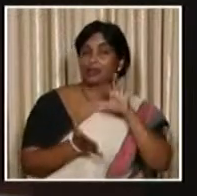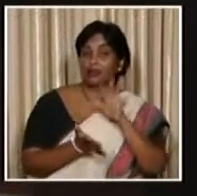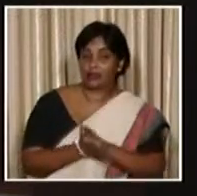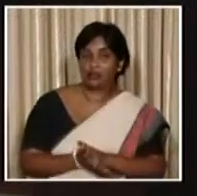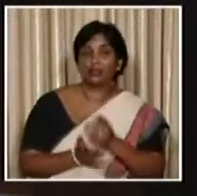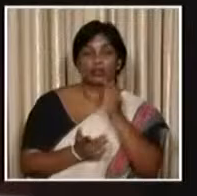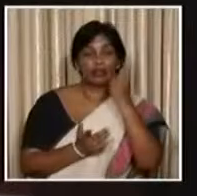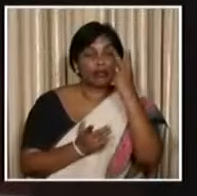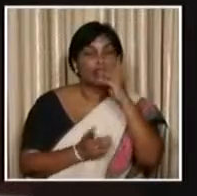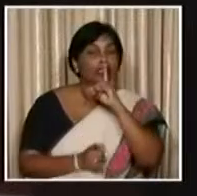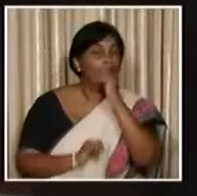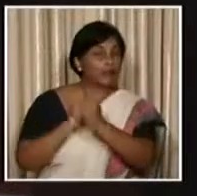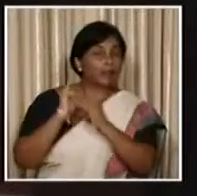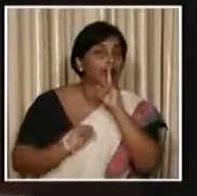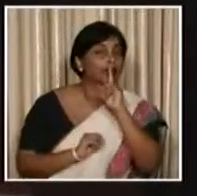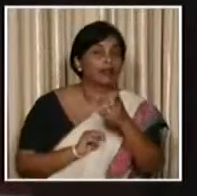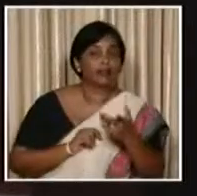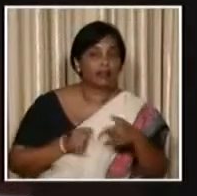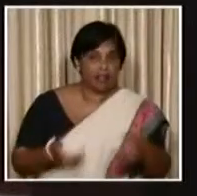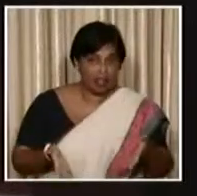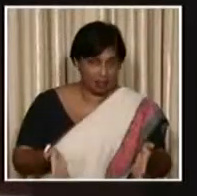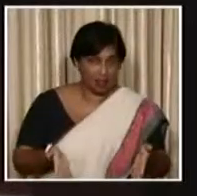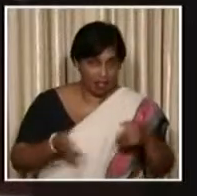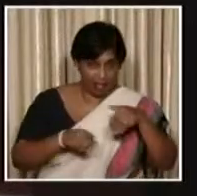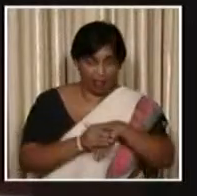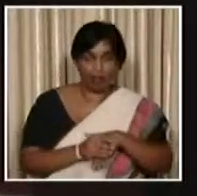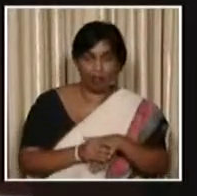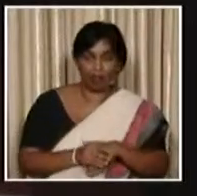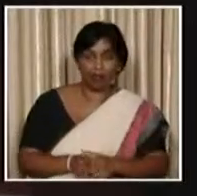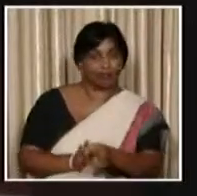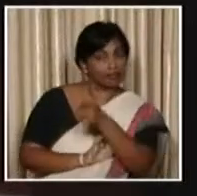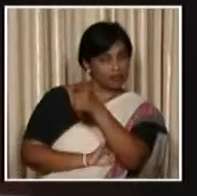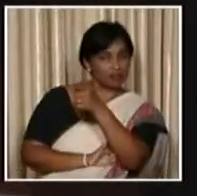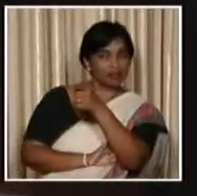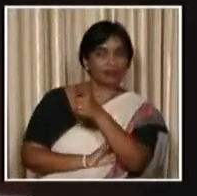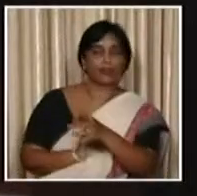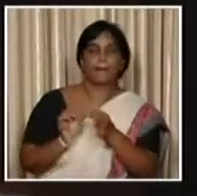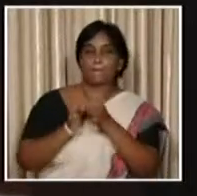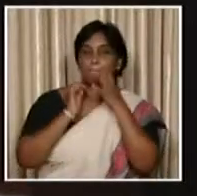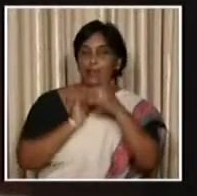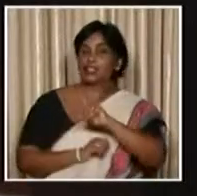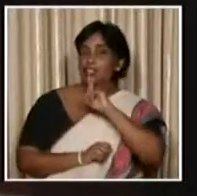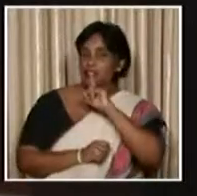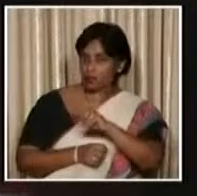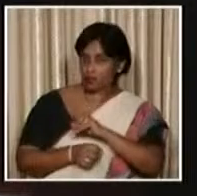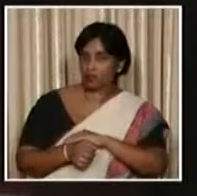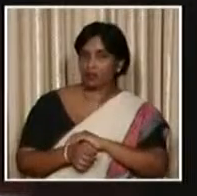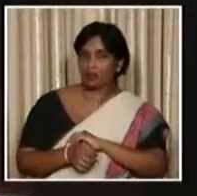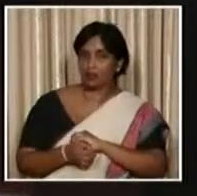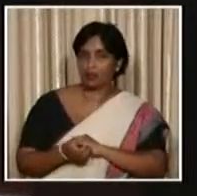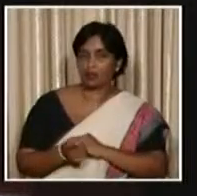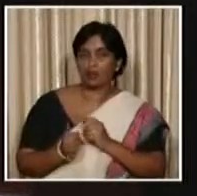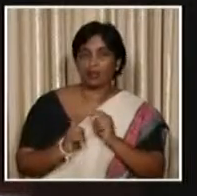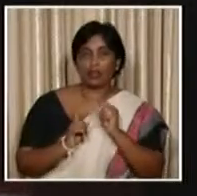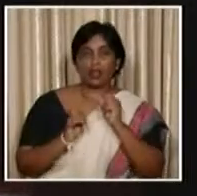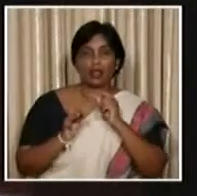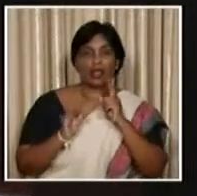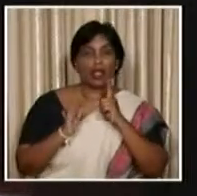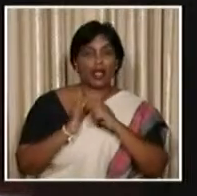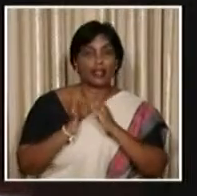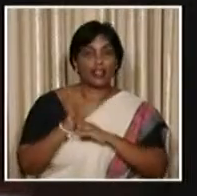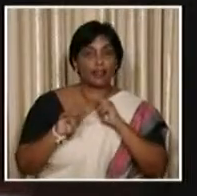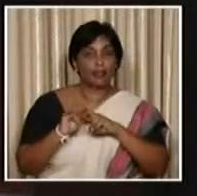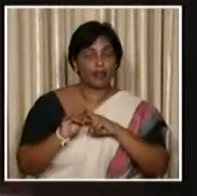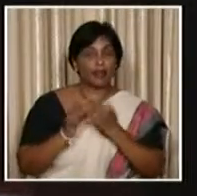ඔබතුමා කීපාරක් විවේචනය කළා තියෙනවද මේක ඇතුලේ ඇඟිල්ල දික් කරලා බැසිල් රාජපක්ෂට කිව්වේ ටේබල් IMF අග්‍රීමන්ට් කියලා කිව්වද